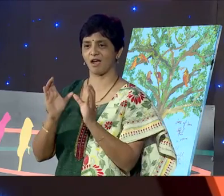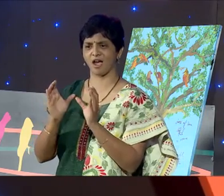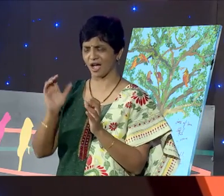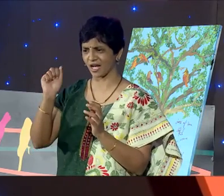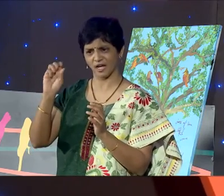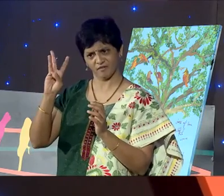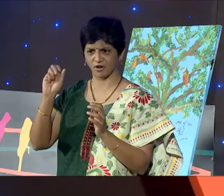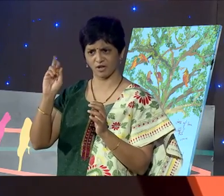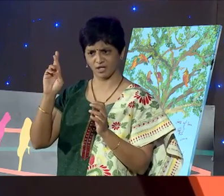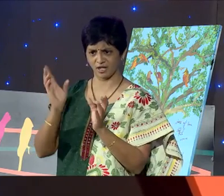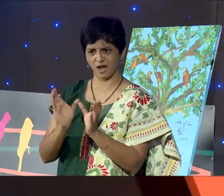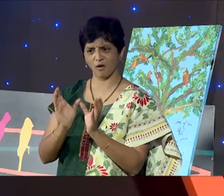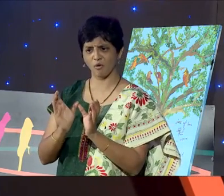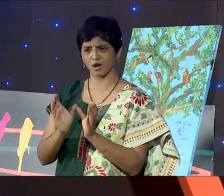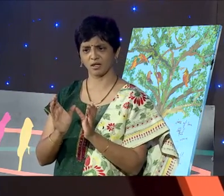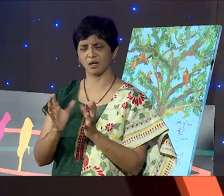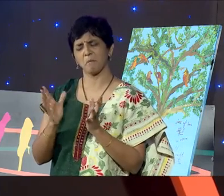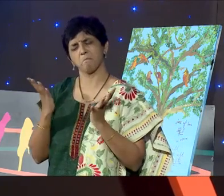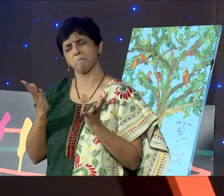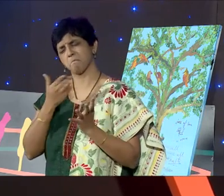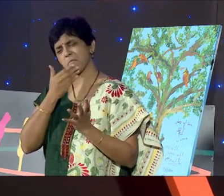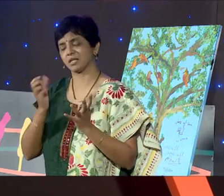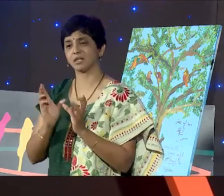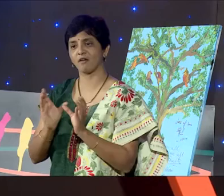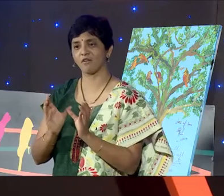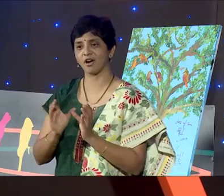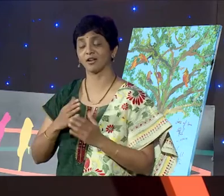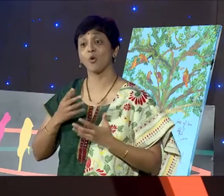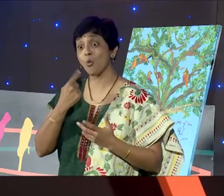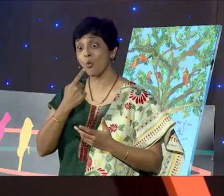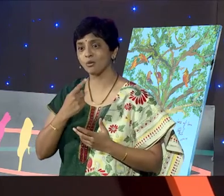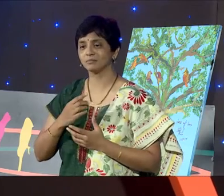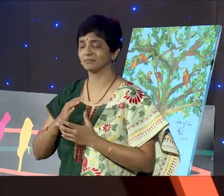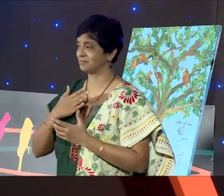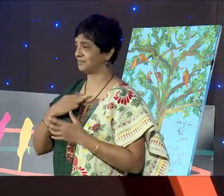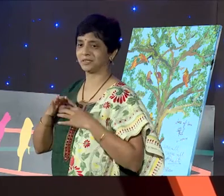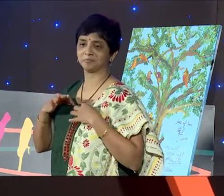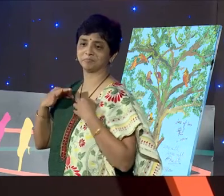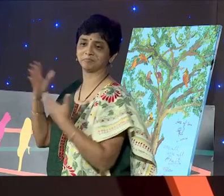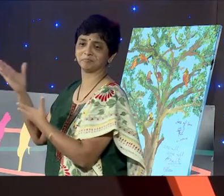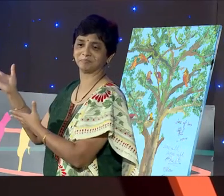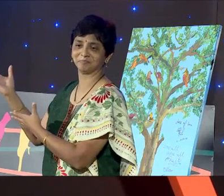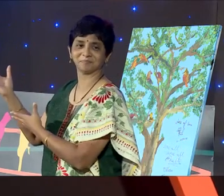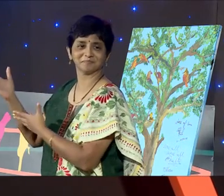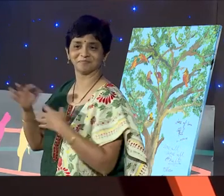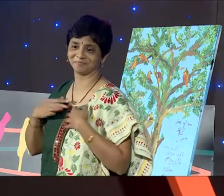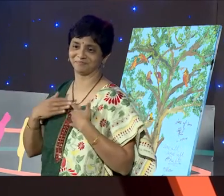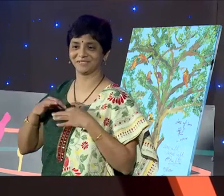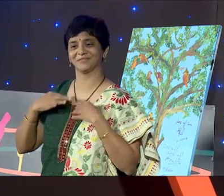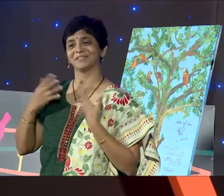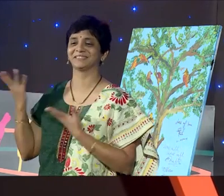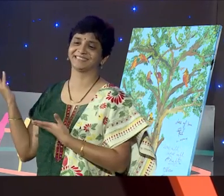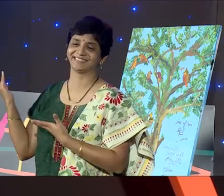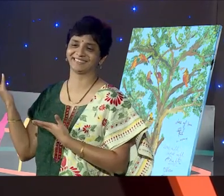नीता के रूप में। अपने पूरे परिवार के साथ वो महाबलेश्वर उन दिनों छुट्टियां मनाने आई थी, उस कैंडल के स्टॉल पे शाम